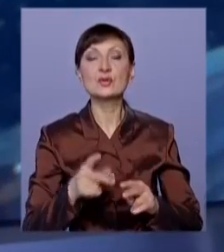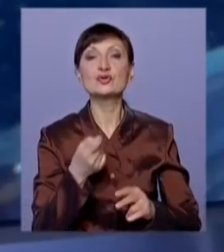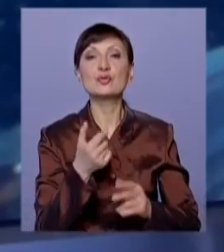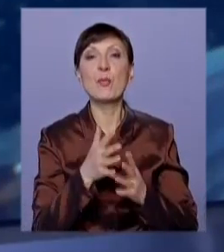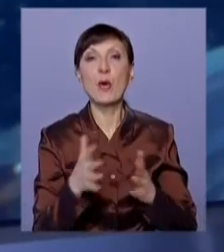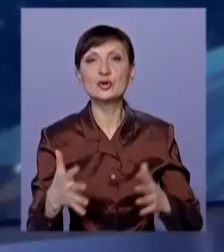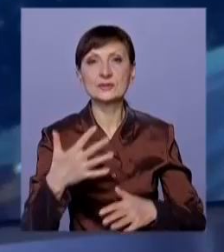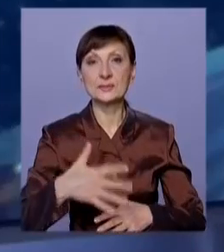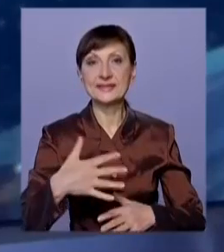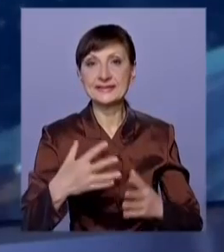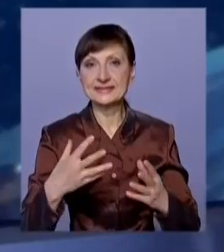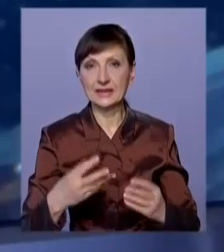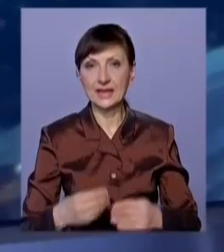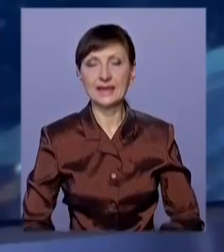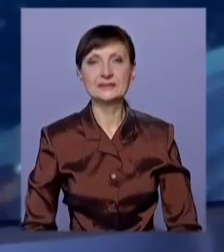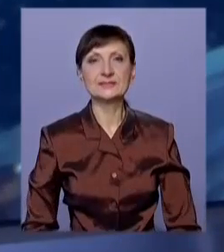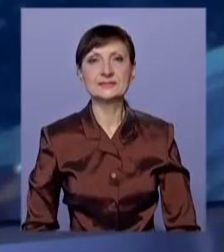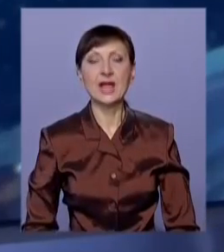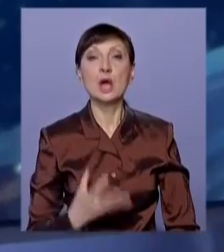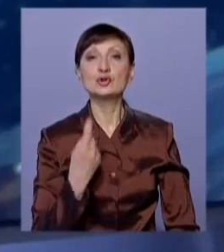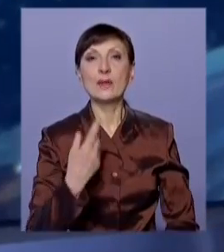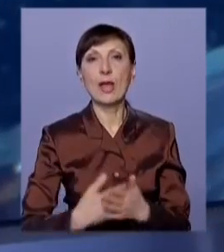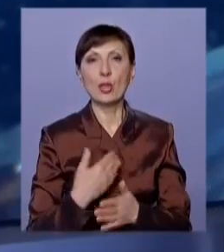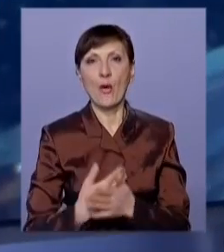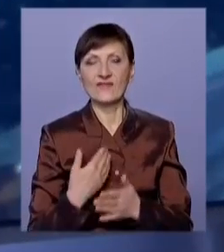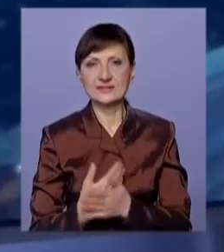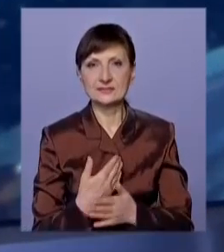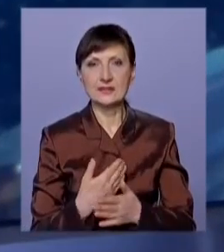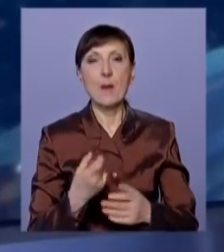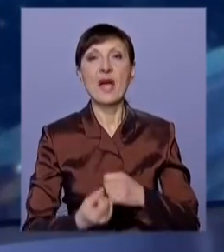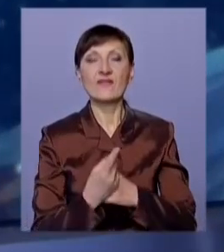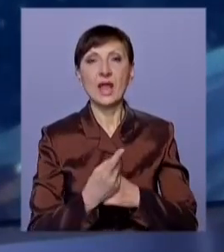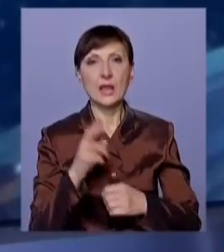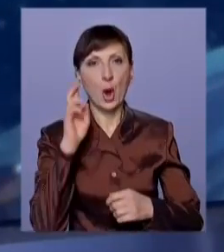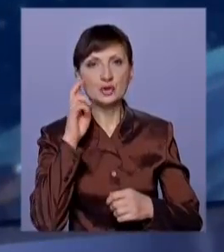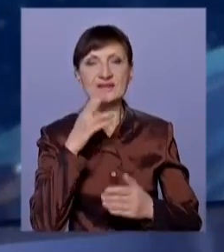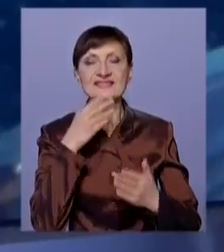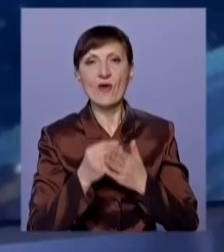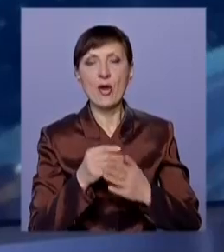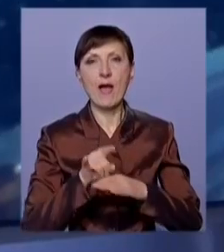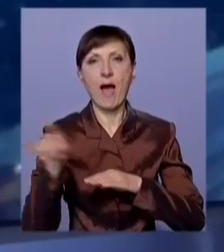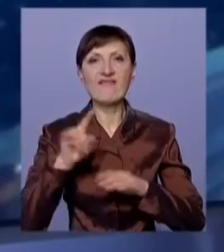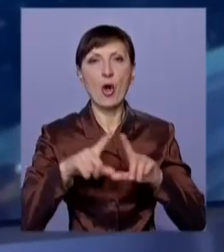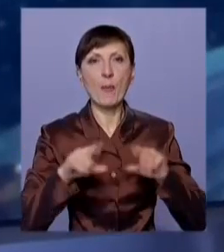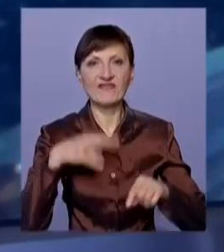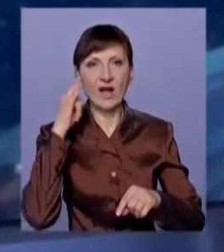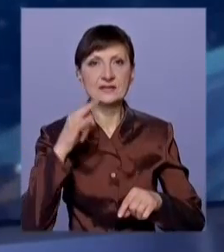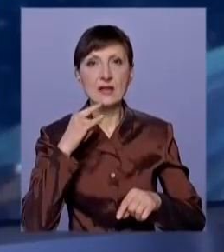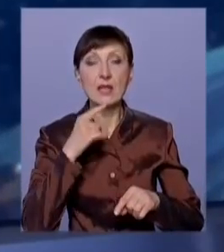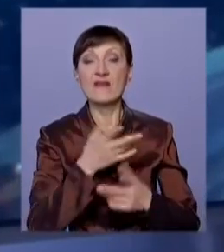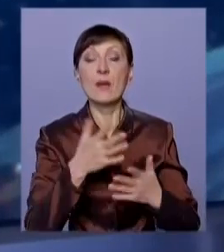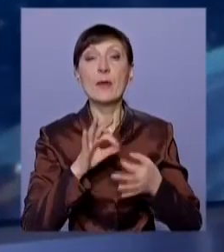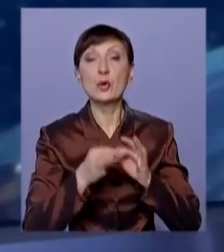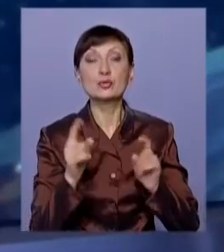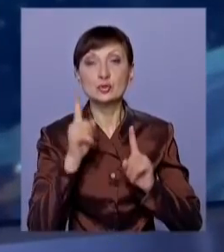чуть больше 50 дней. И еще одна новость дня – это появление бюджетной авиакомпании в Казахстане. Анвар, скажите, вам